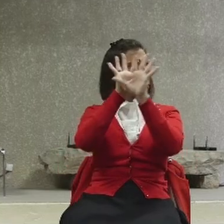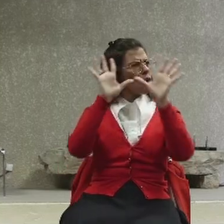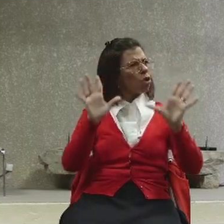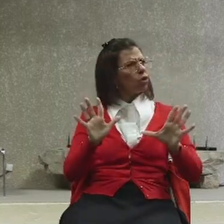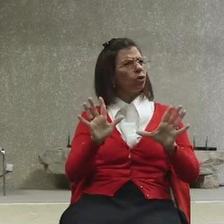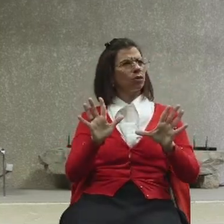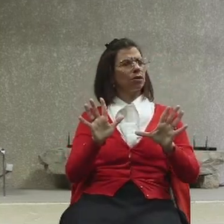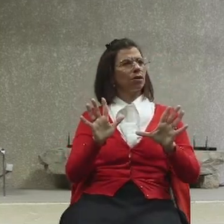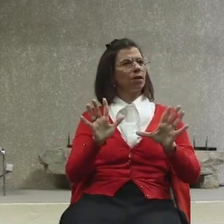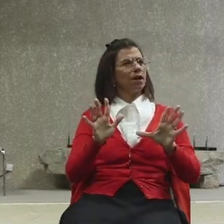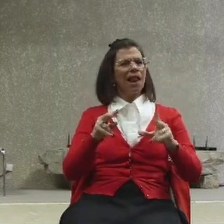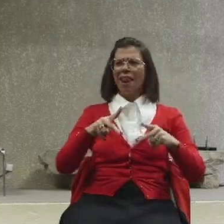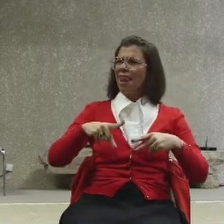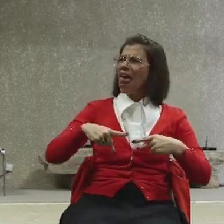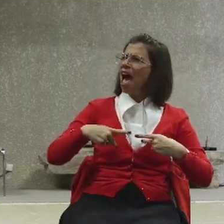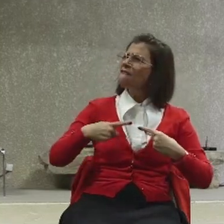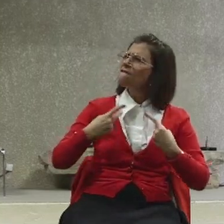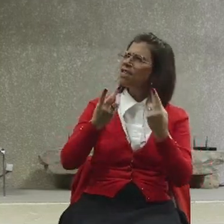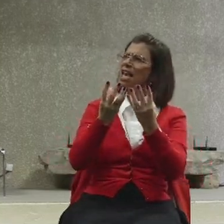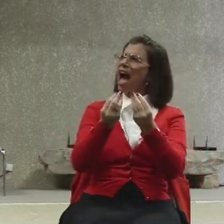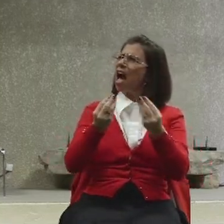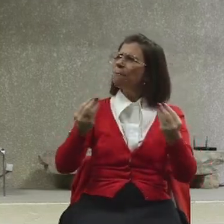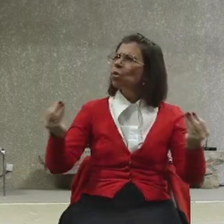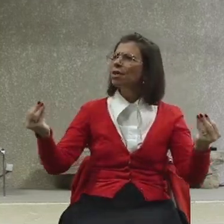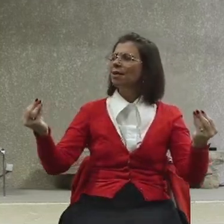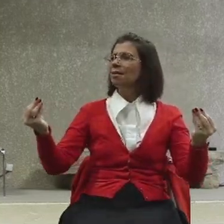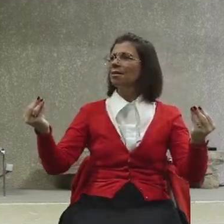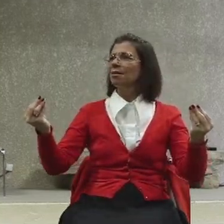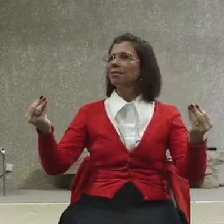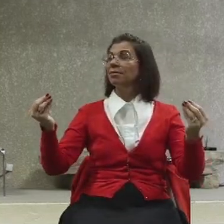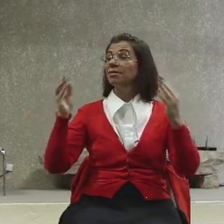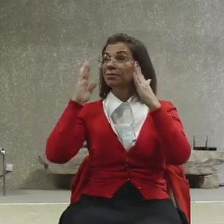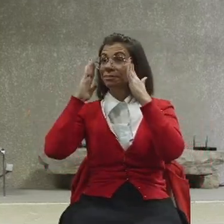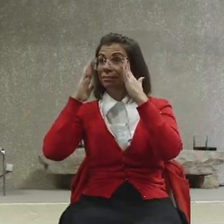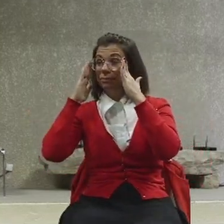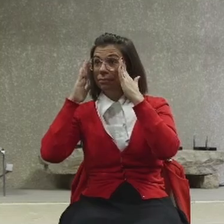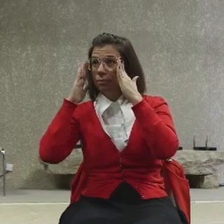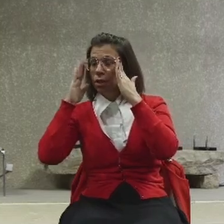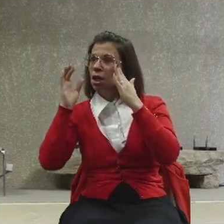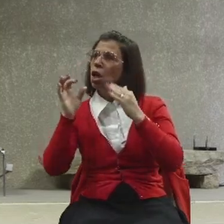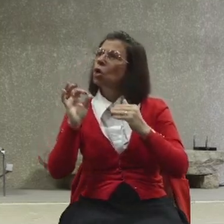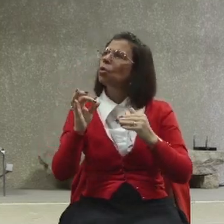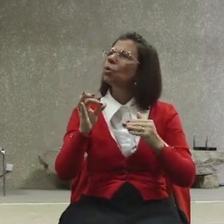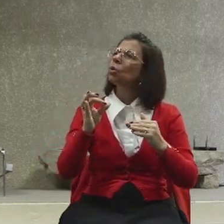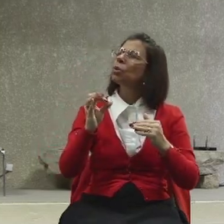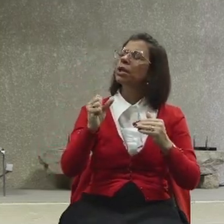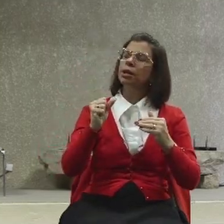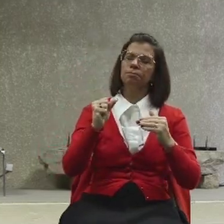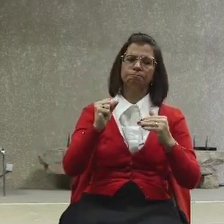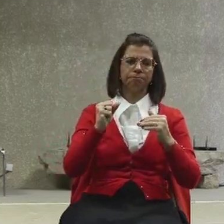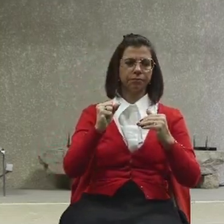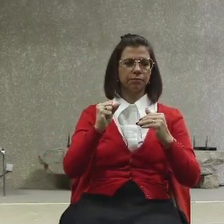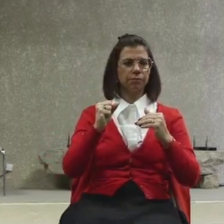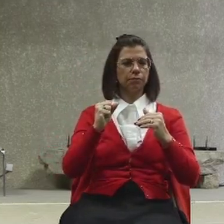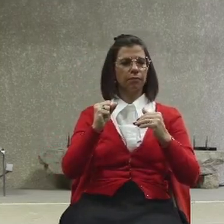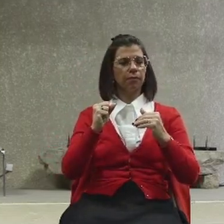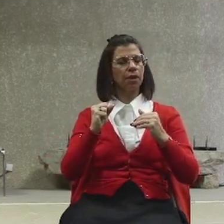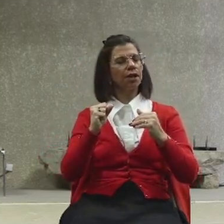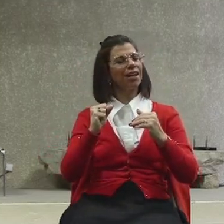qu'on est sauvé, c'est vrai qu'on est pardonné, c'est vrai que le Seigneur nous a acceptés, mais on vient avec tout un tas de fardeaux,